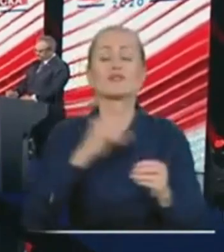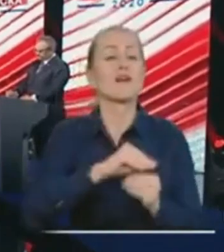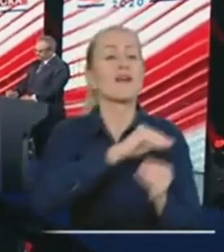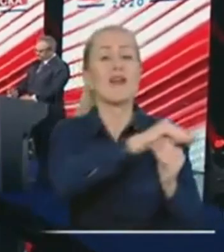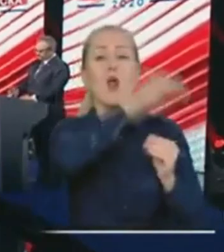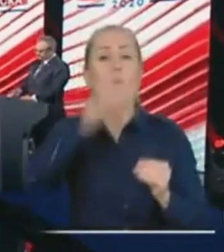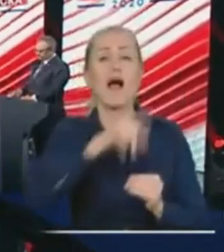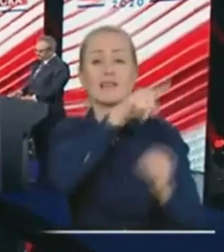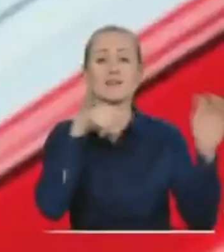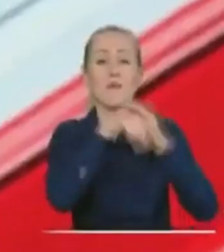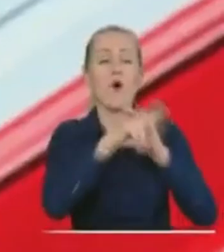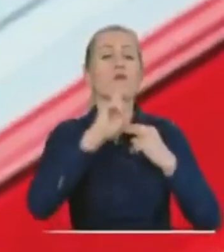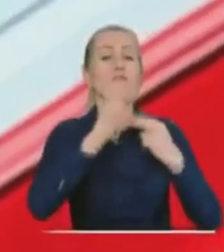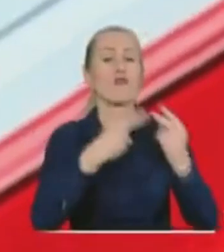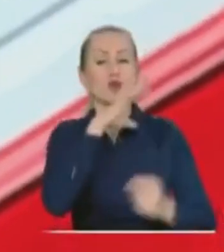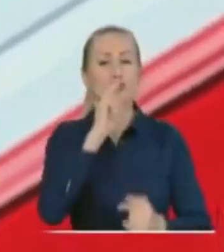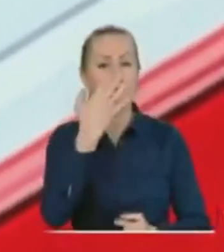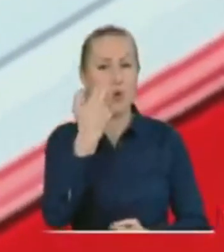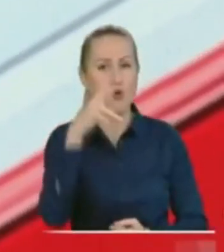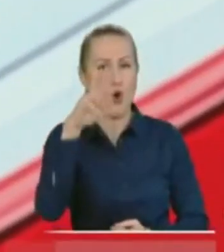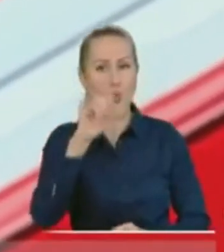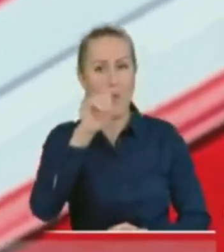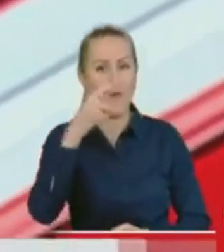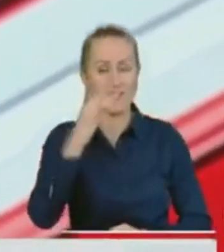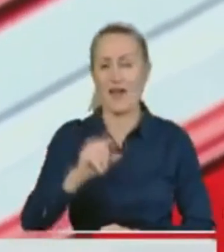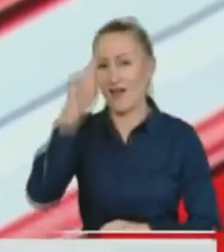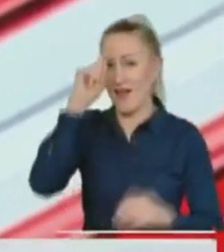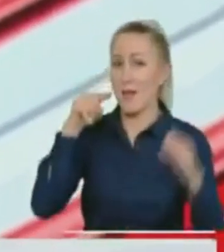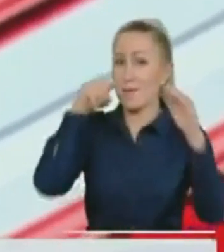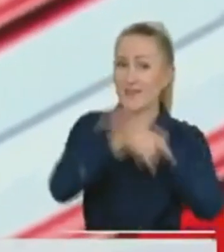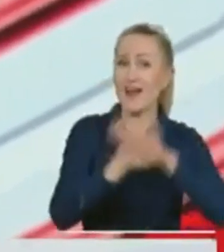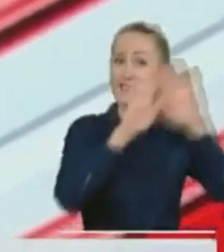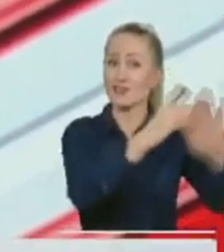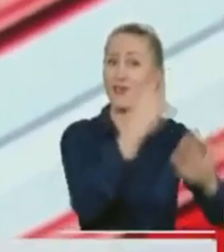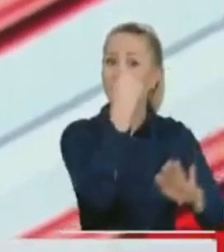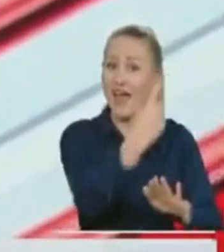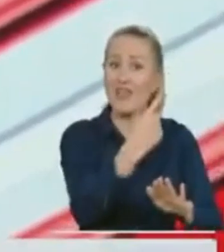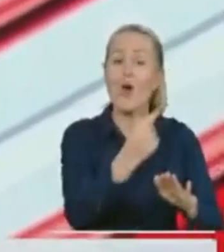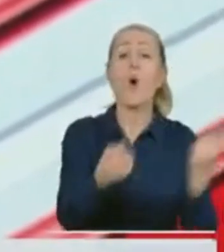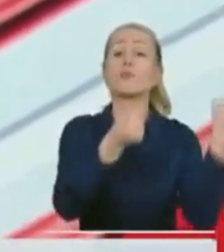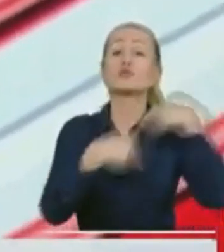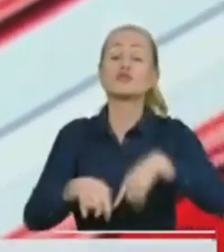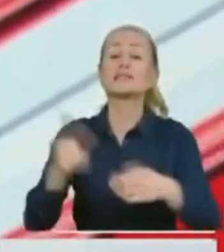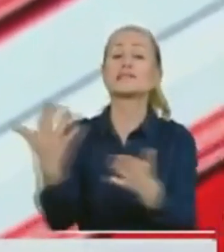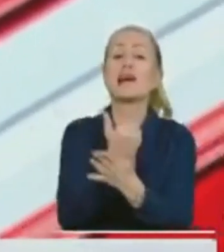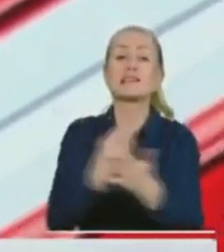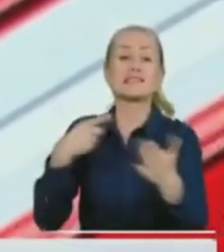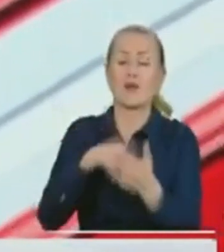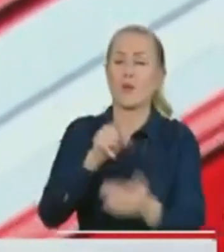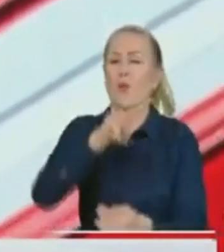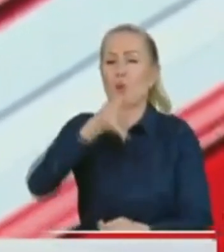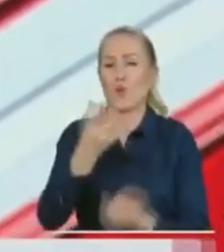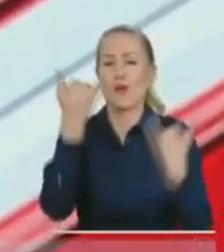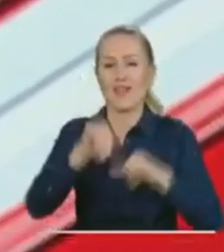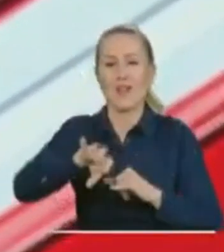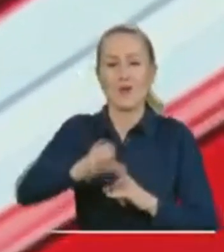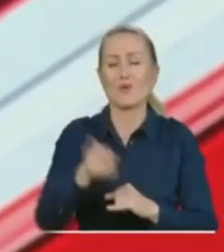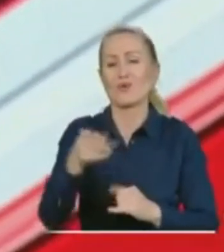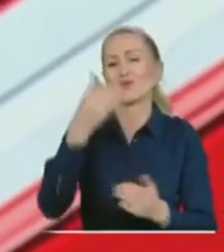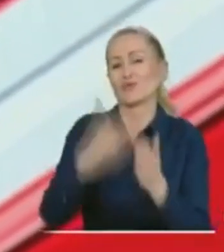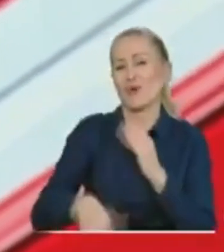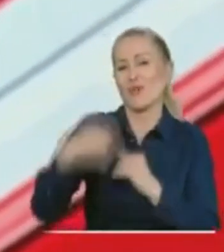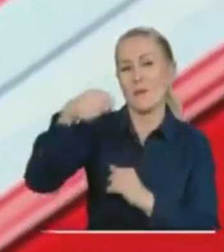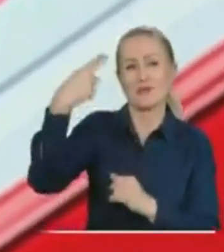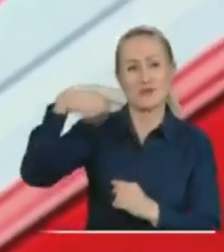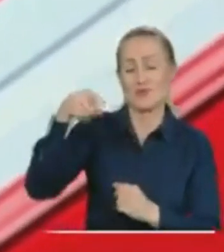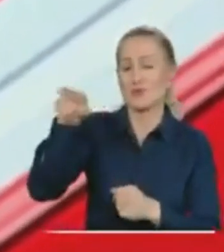мігрантів, відповідає Шимон Головня. Біженці – це одне, а мігранти, азербайджани – це абсолютно інша категорія. І шкода,